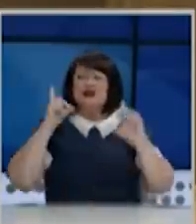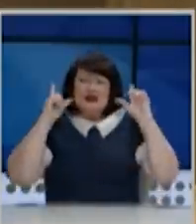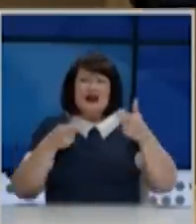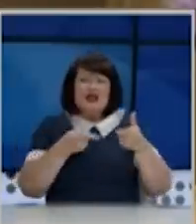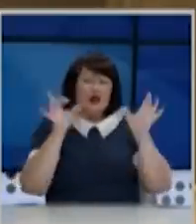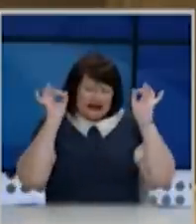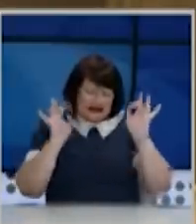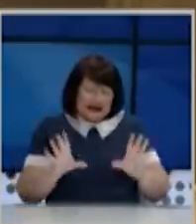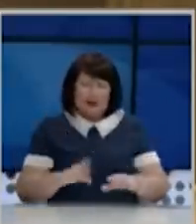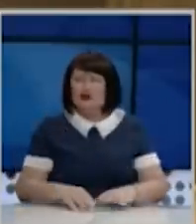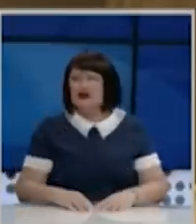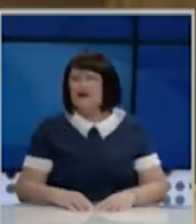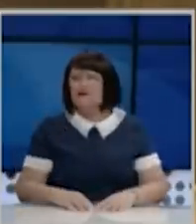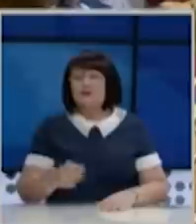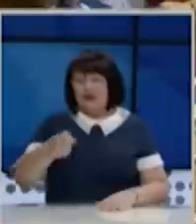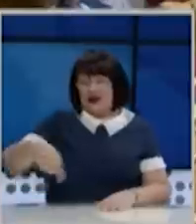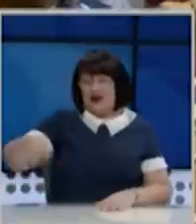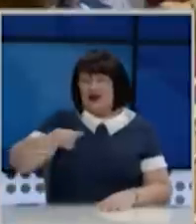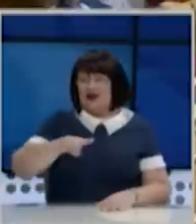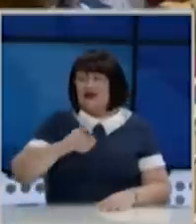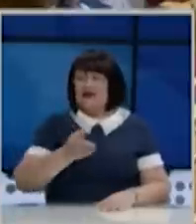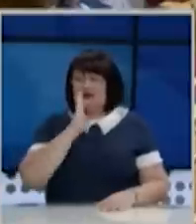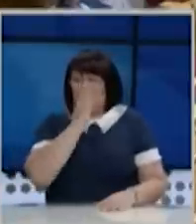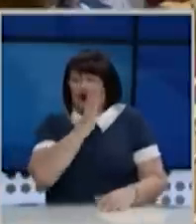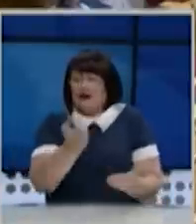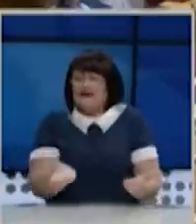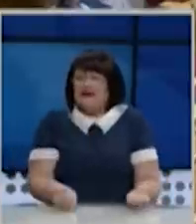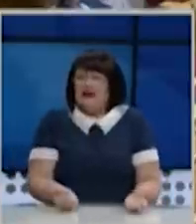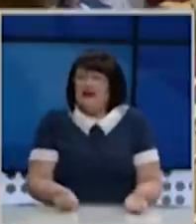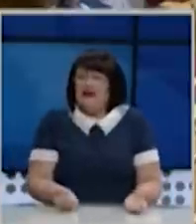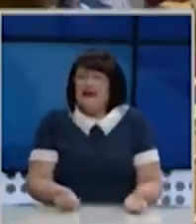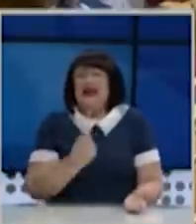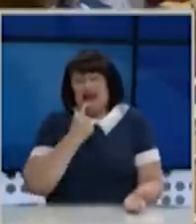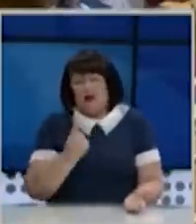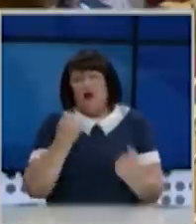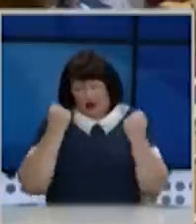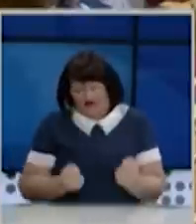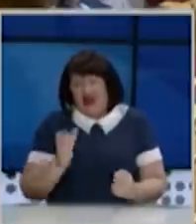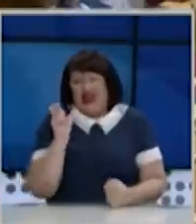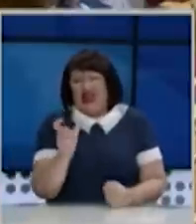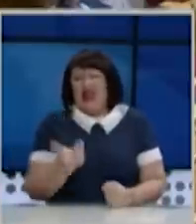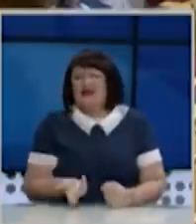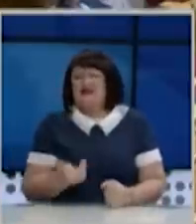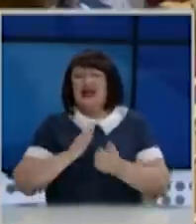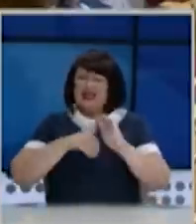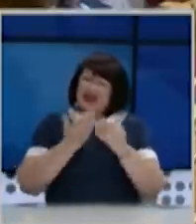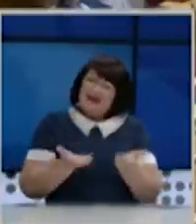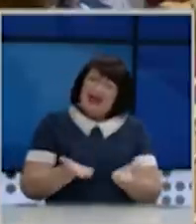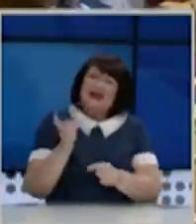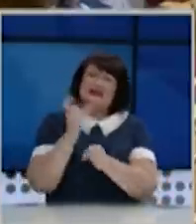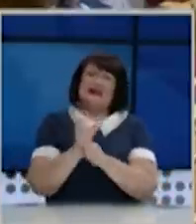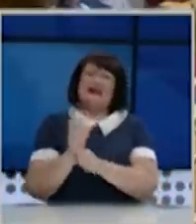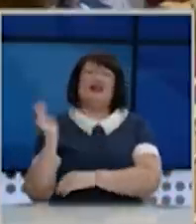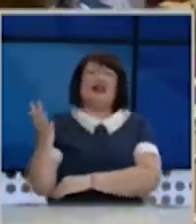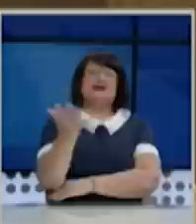Δημοκρατίας τίποτα. Οι άλλοι κόπτεστε. Μα είναι υποκρισία. Να μην πω καμιά βαριά έκφραση. Κόπτεστε τώρα για τα δασαρχεία και δεν